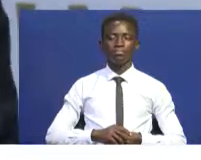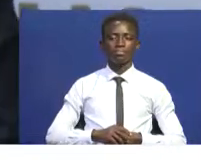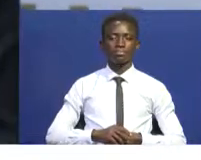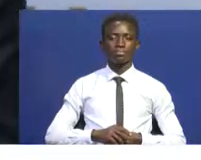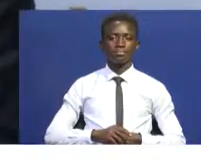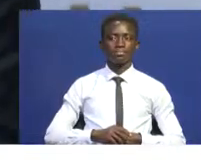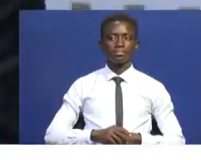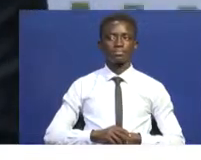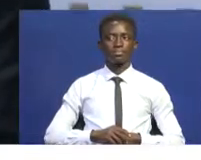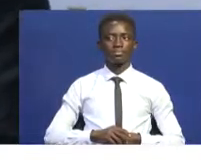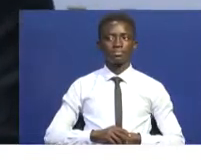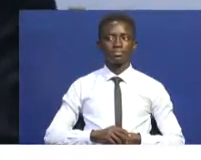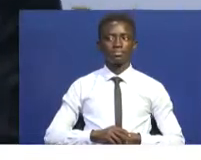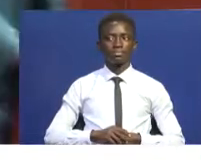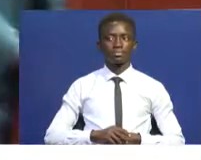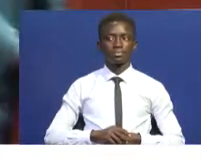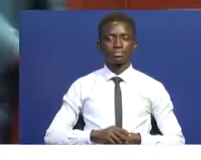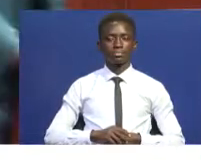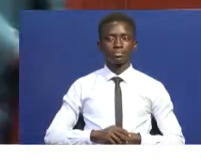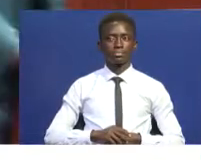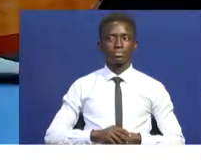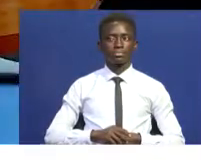Darubini.